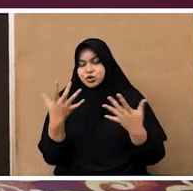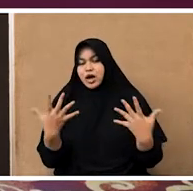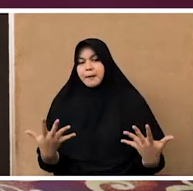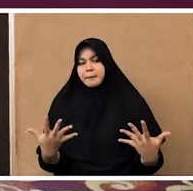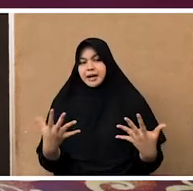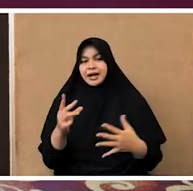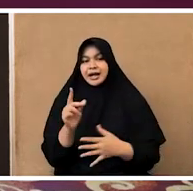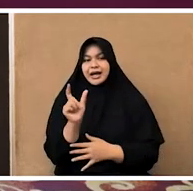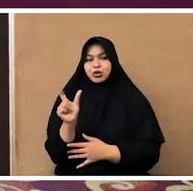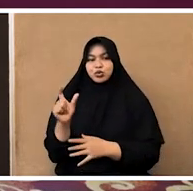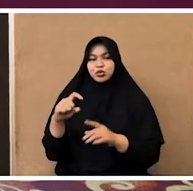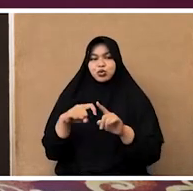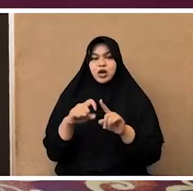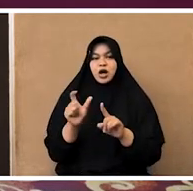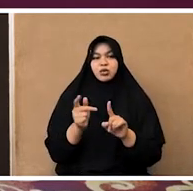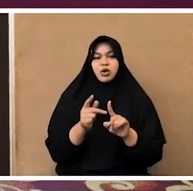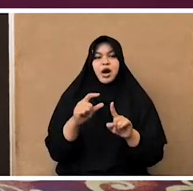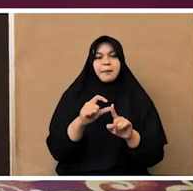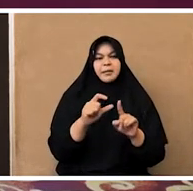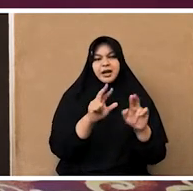RUU KUHP